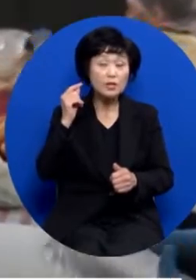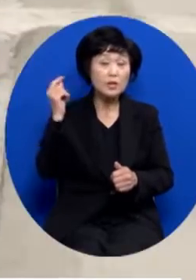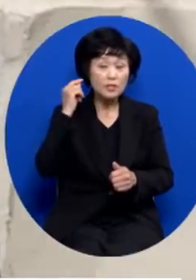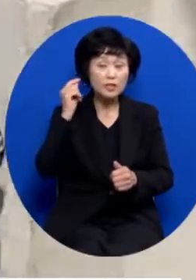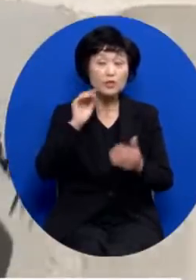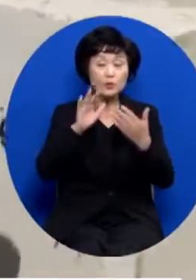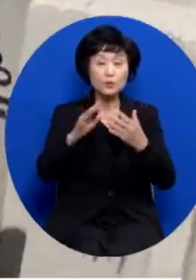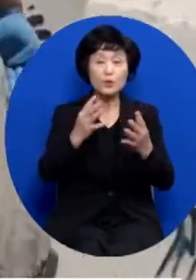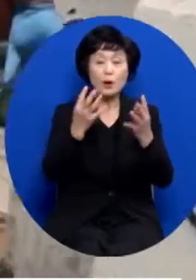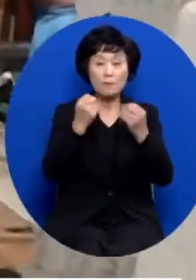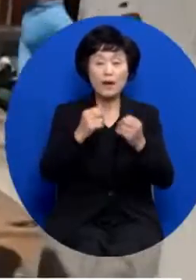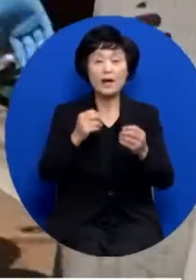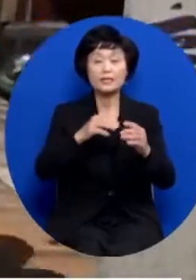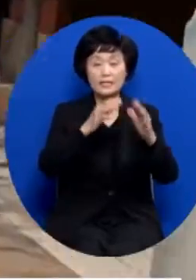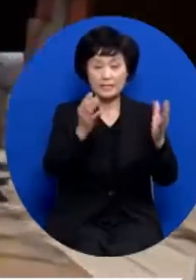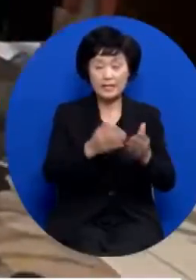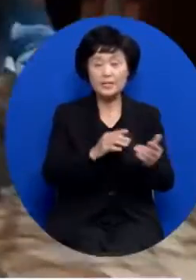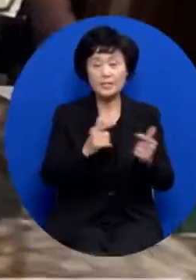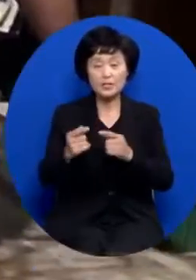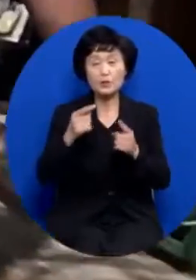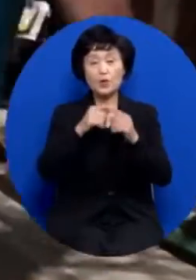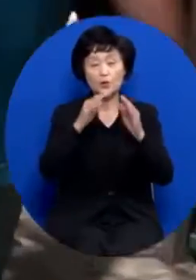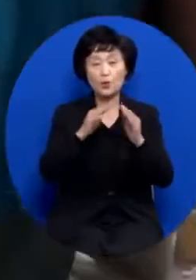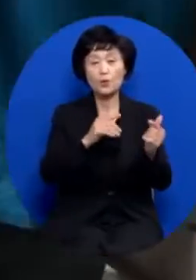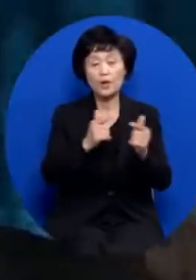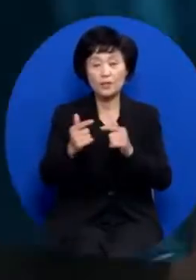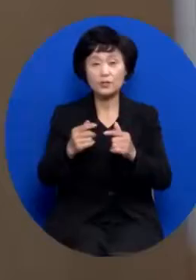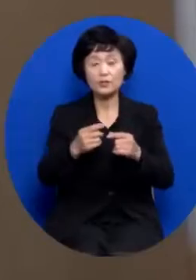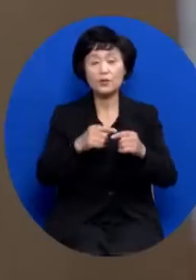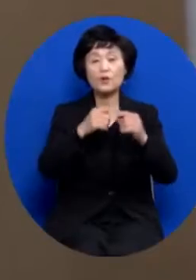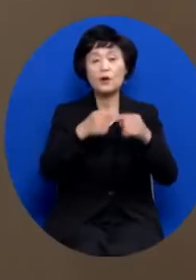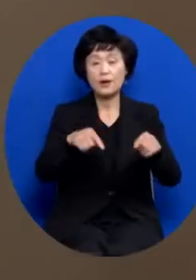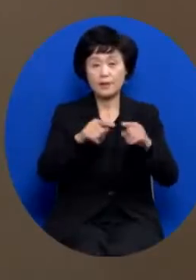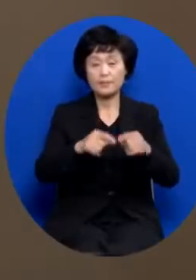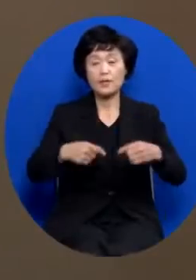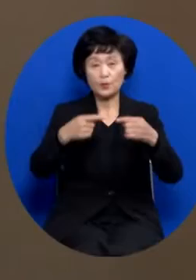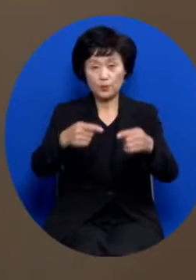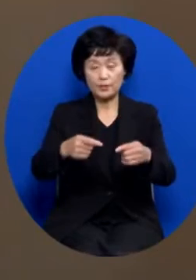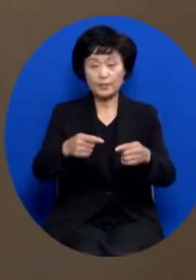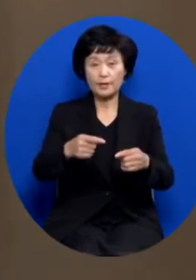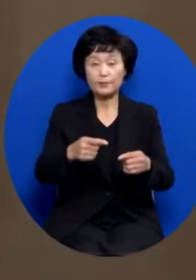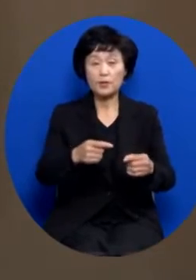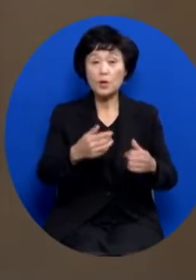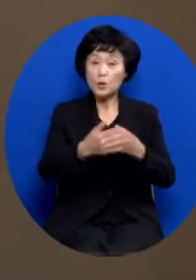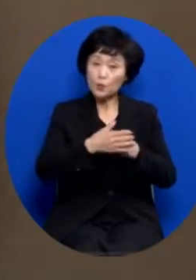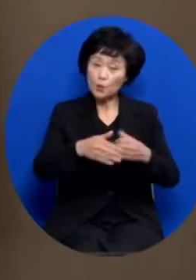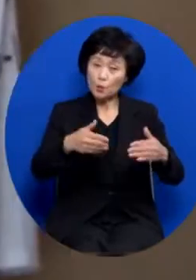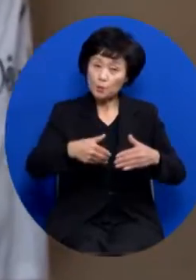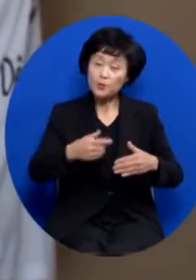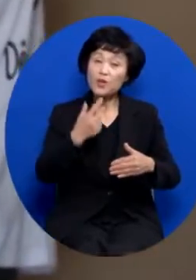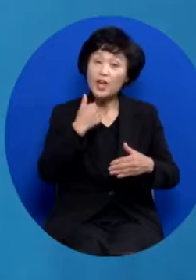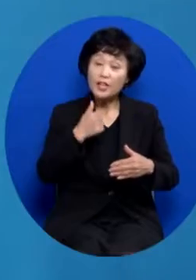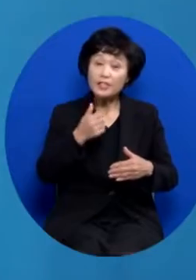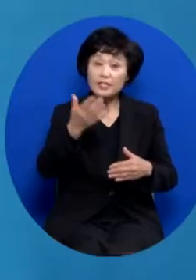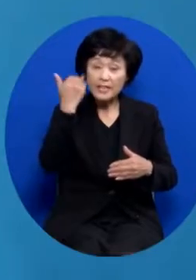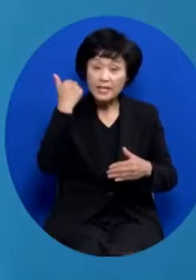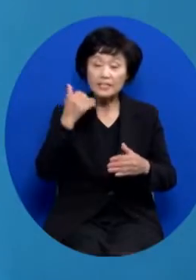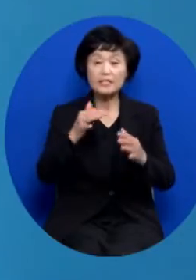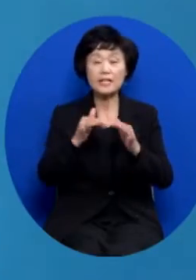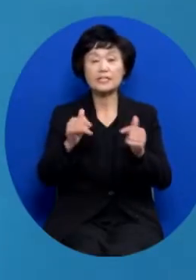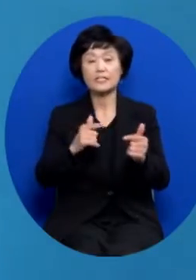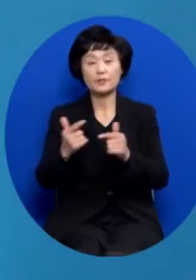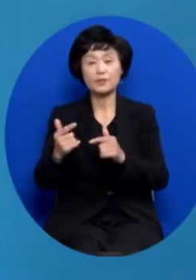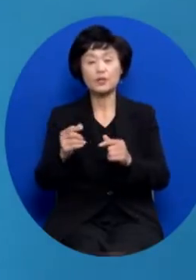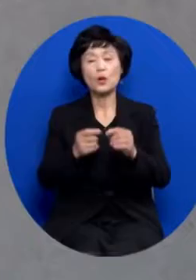단체와 교회도 구호활동에 합류했습니다. 도움이 필요했던 난민이 오히려 현지에 도움을 주는 공동체로 성장한